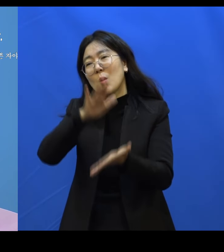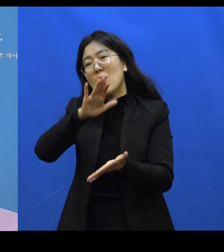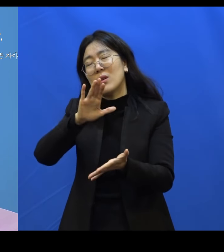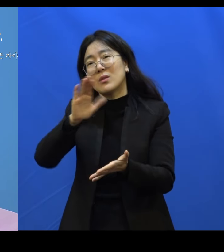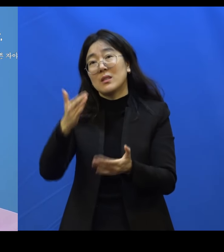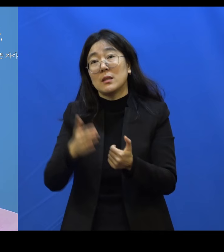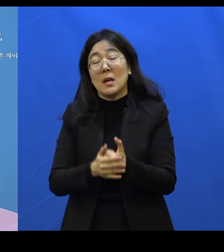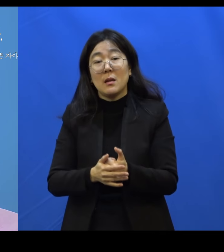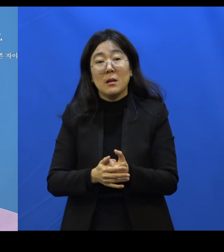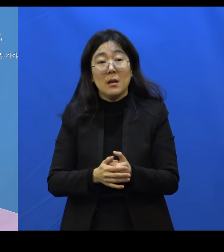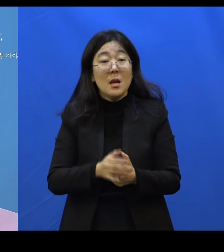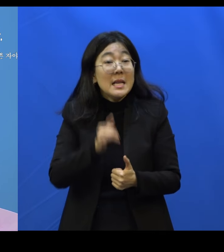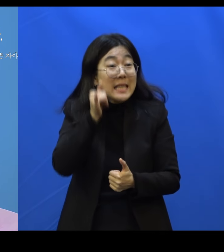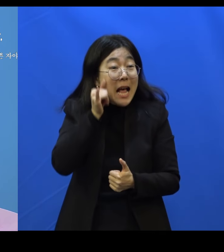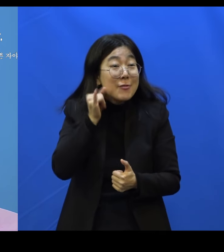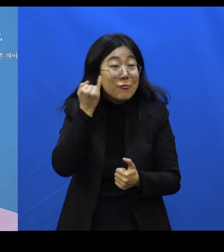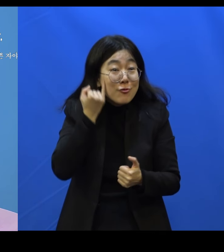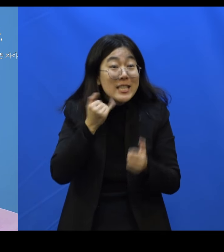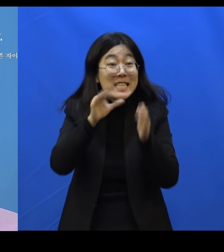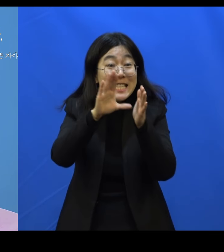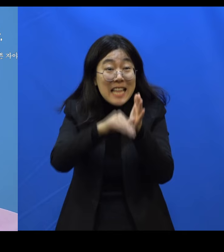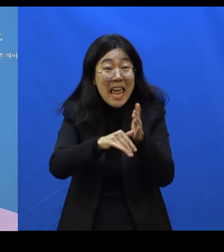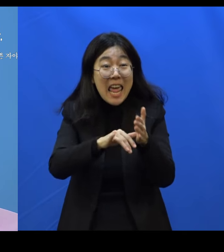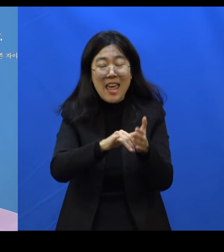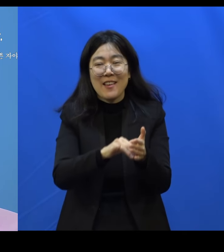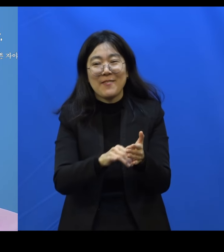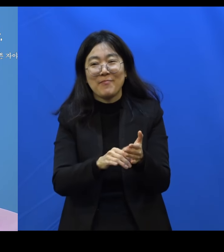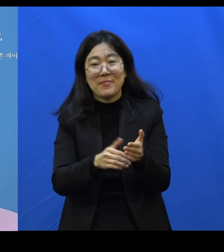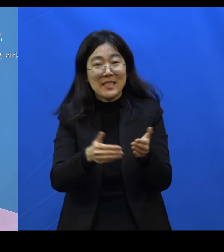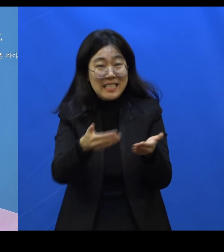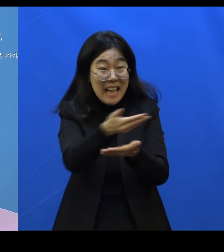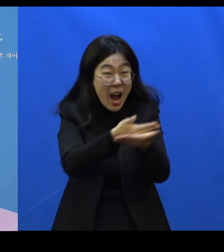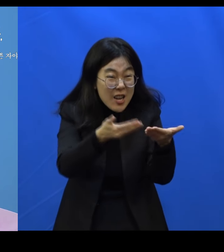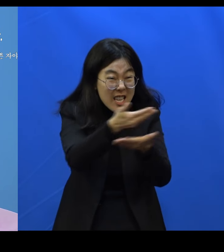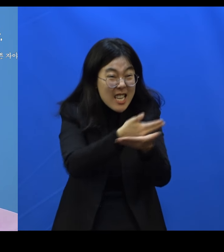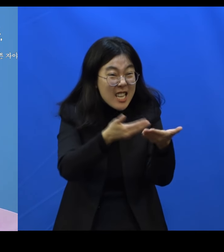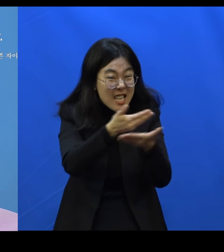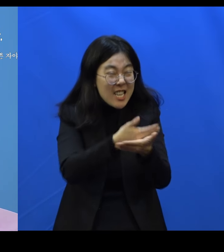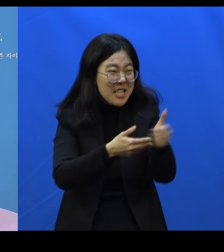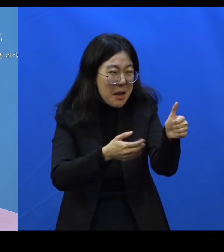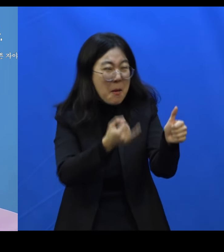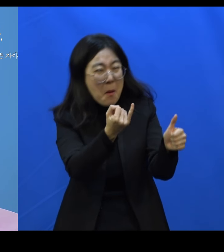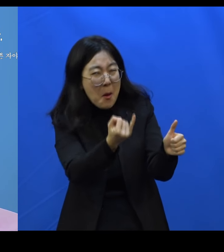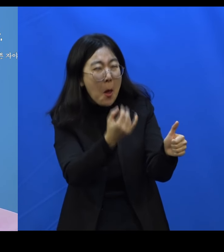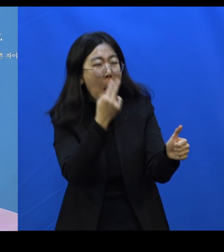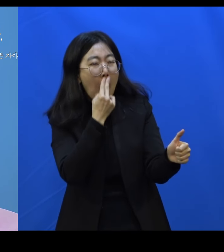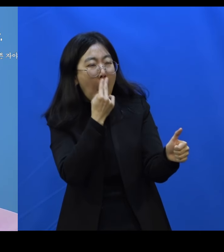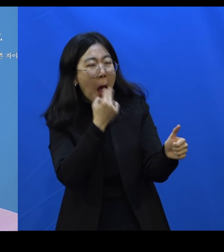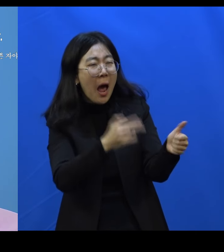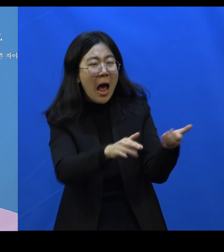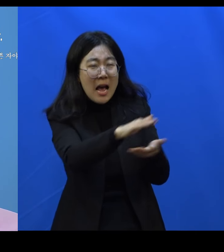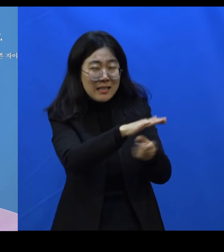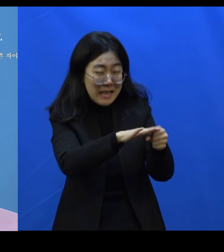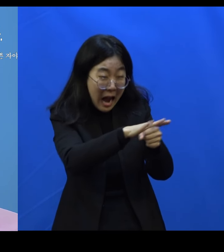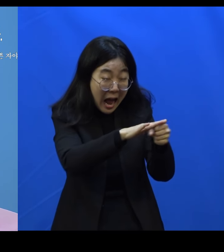여러분 사춘기 때 그 친구들이 서로 이성 간에 사랑할 때 그